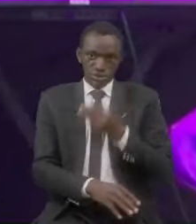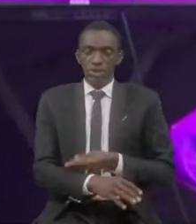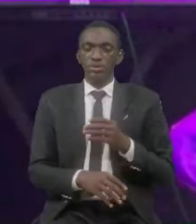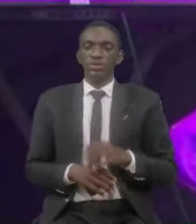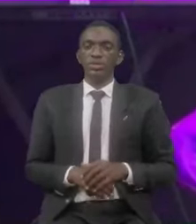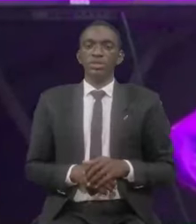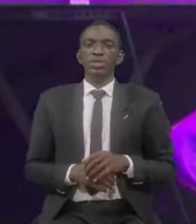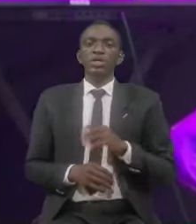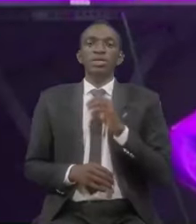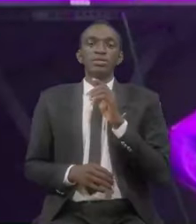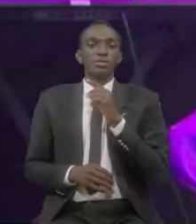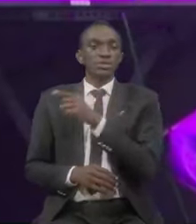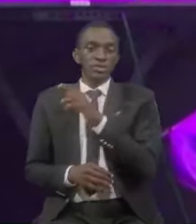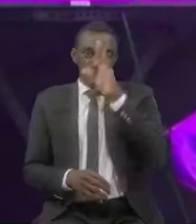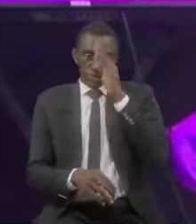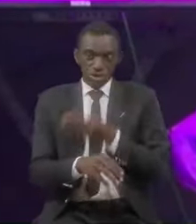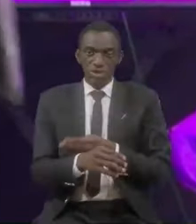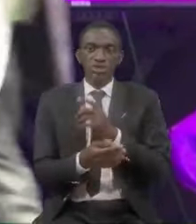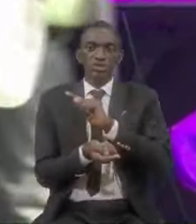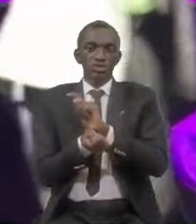un fils qui va transformer,